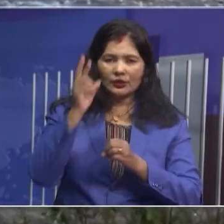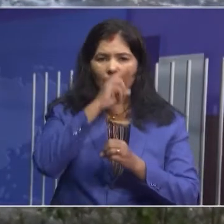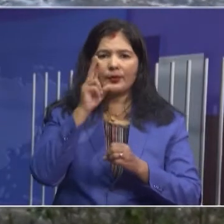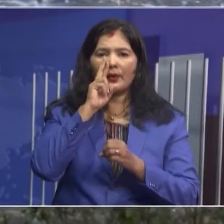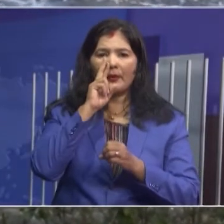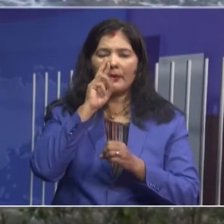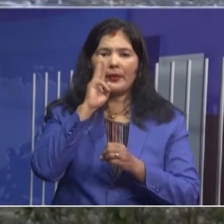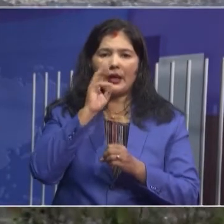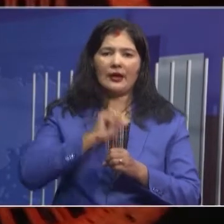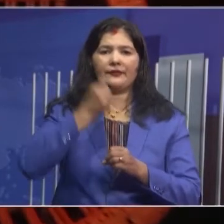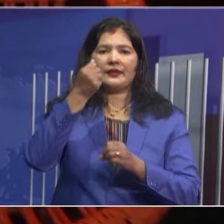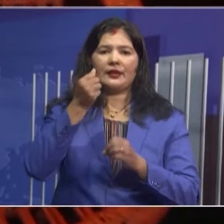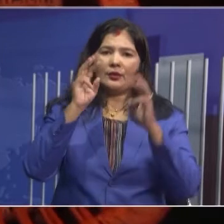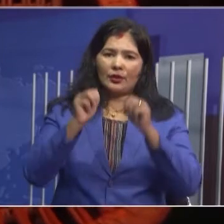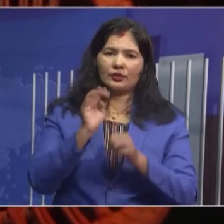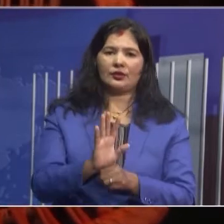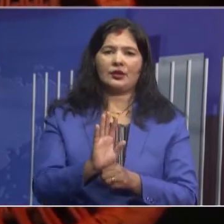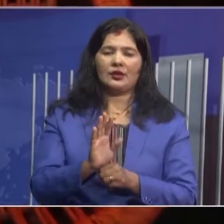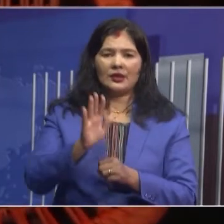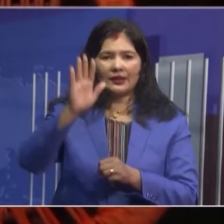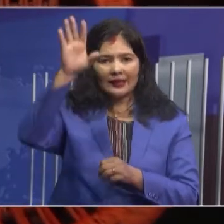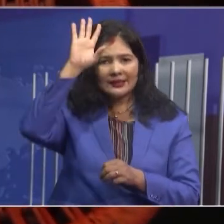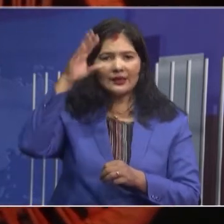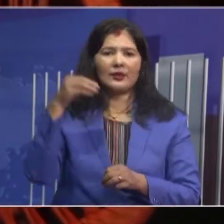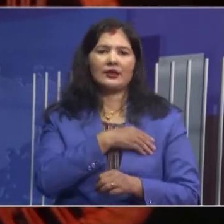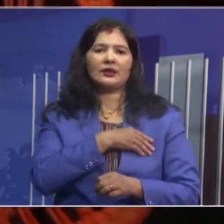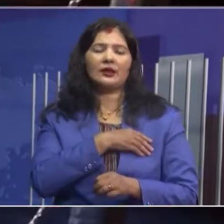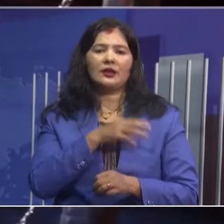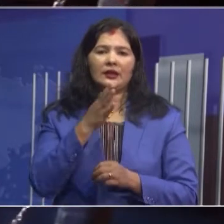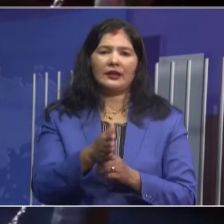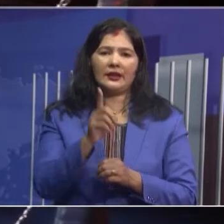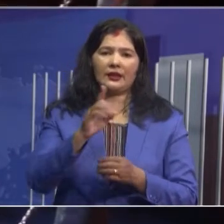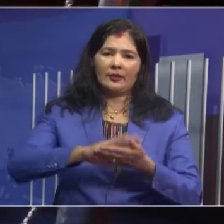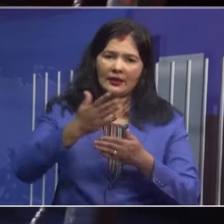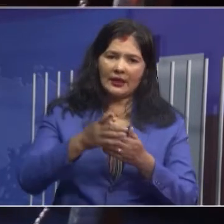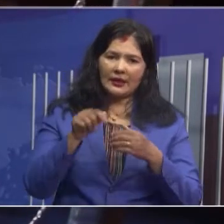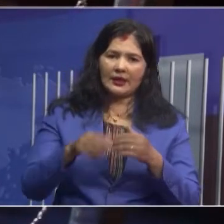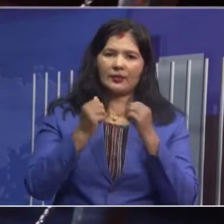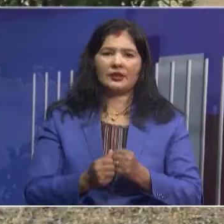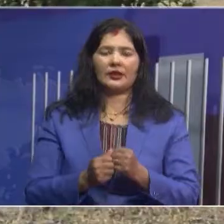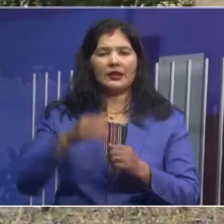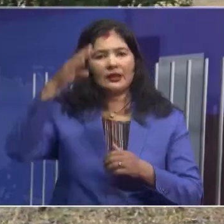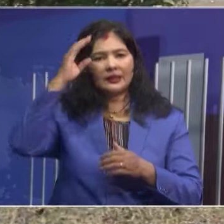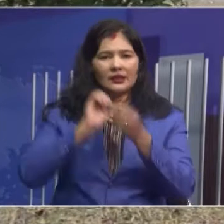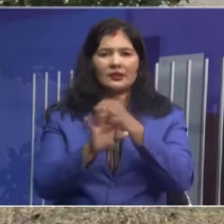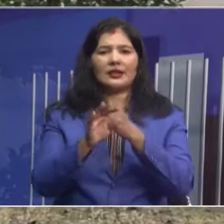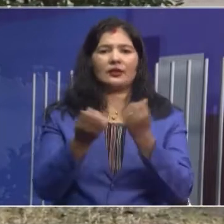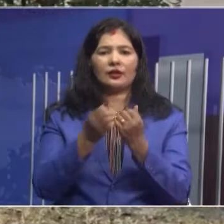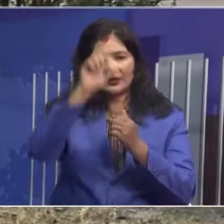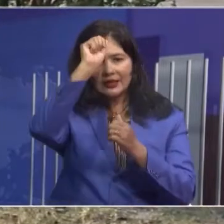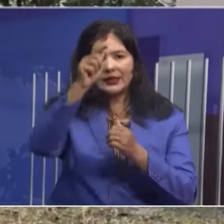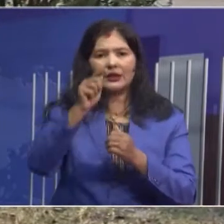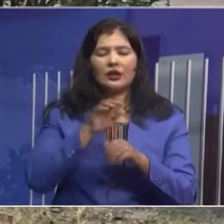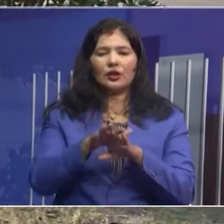आफ्नै ऐतिहासिक महत्व पनि छ राजा महेन्द्रले 2024 सालमा एक महिना यही पार्कमा बसेर राज्य सञ्चालन गरेको जानकारहरू बताउँछन्